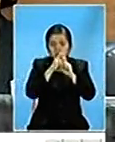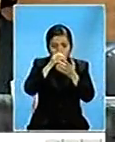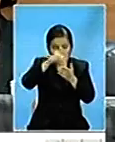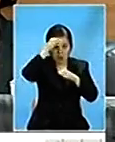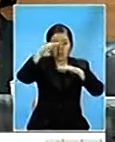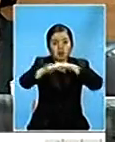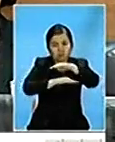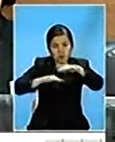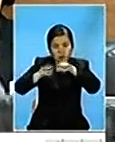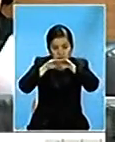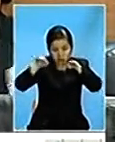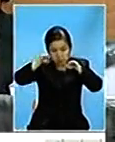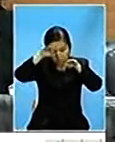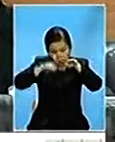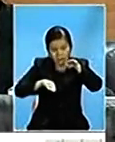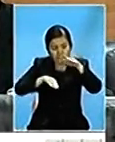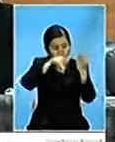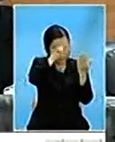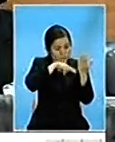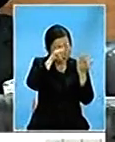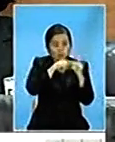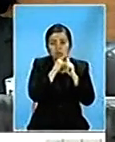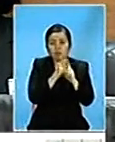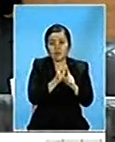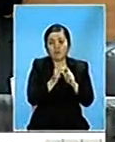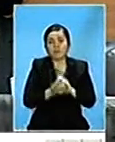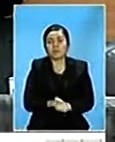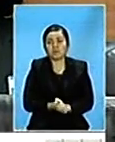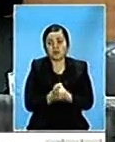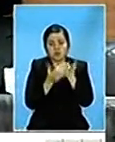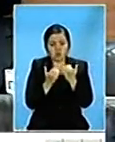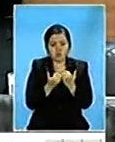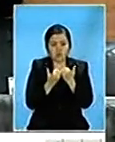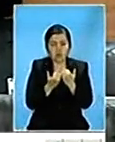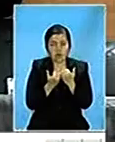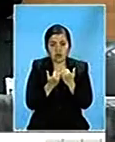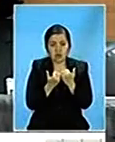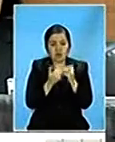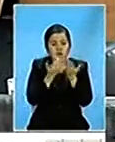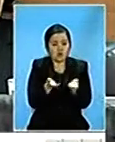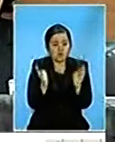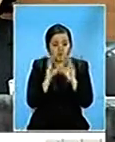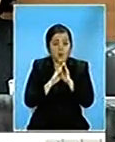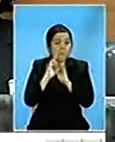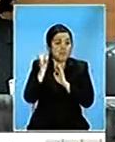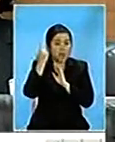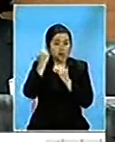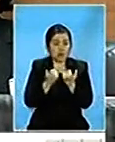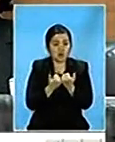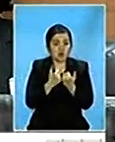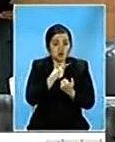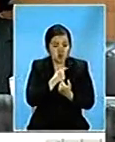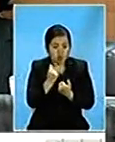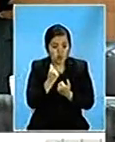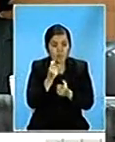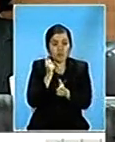พื้นฐานในแต่ละระดับชั้นขณะที่ปัจจุบันนี้ครอบครัวสมัยใหม่นิยมที่จะส่ง